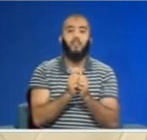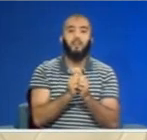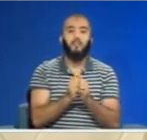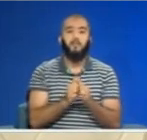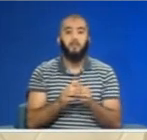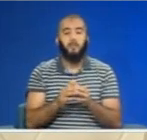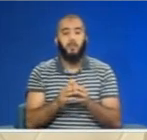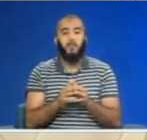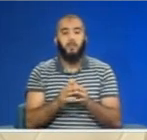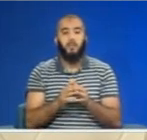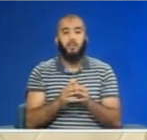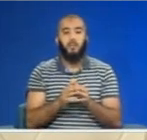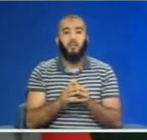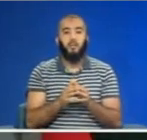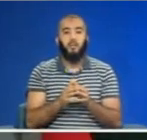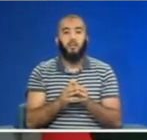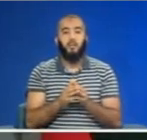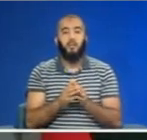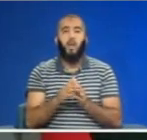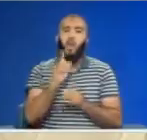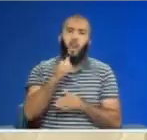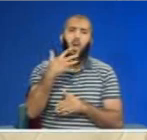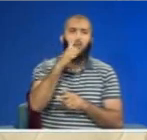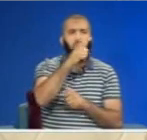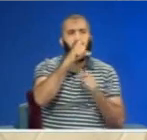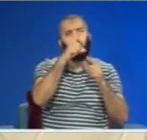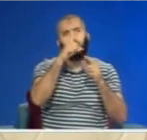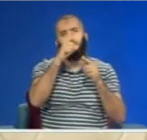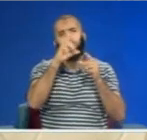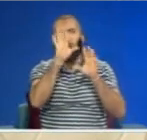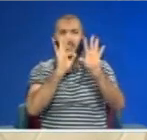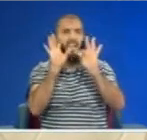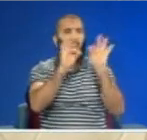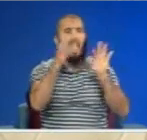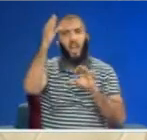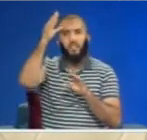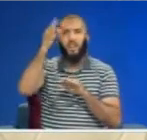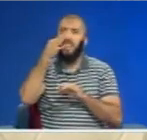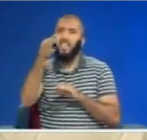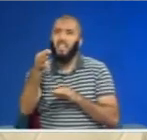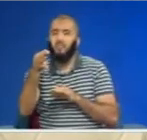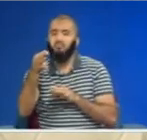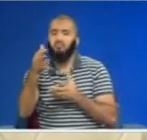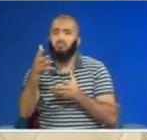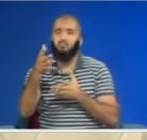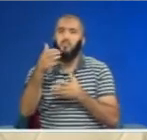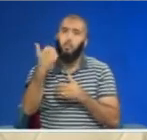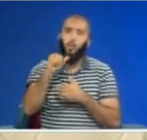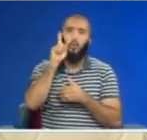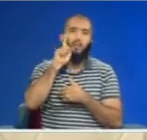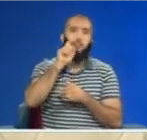بعضهم وقال إذا كانت كبيرة السن إذا كانت مع الرفقة الآمنة، لكن هذه الرفقة الآمنة في الحج، حجة الإسلام